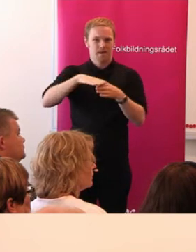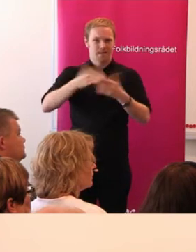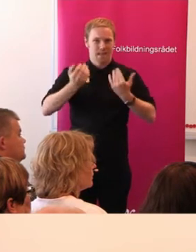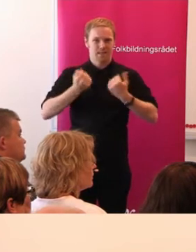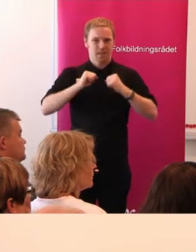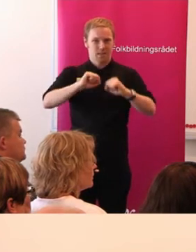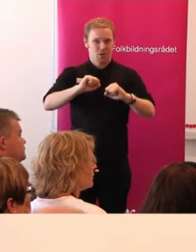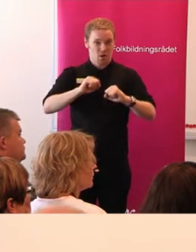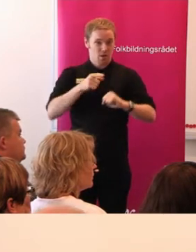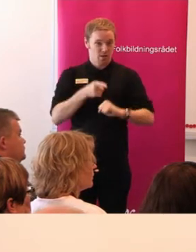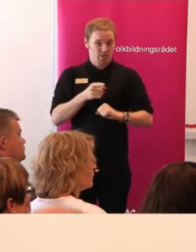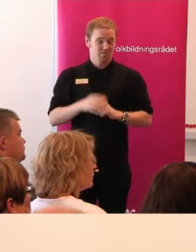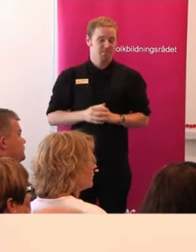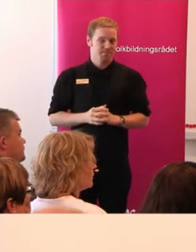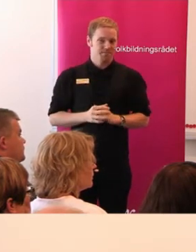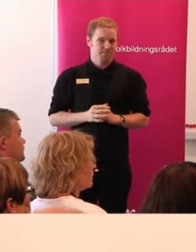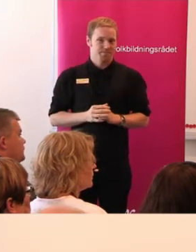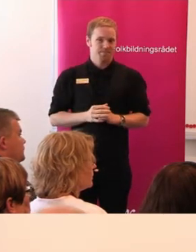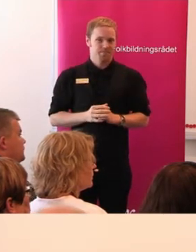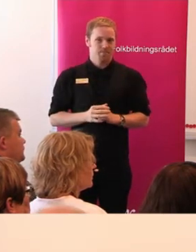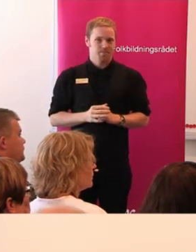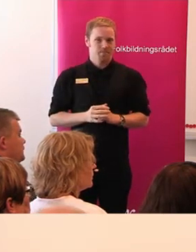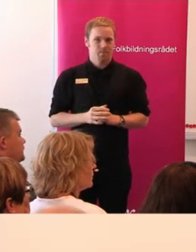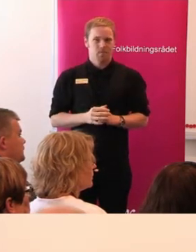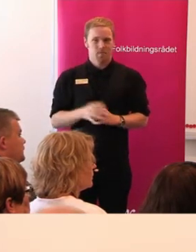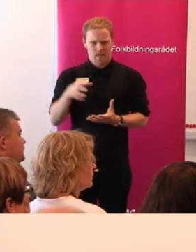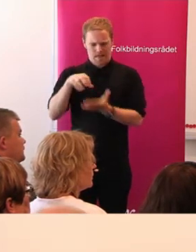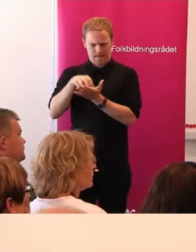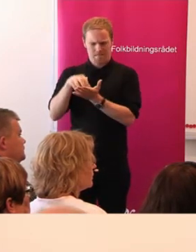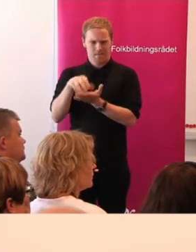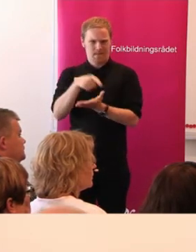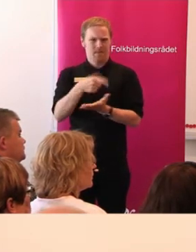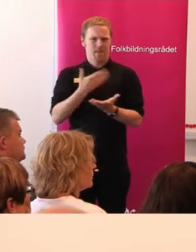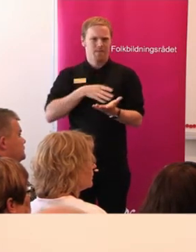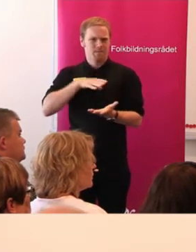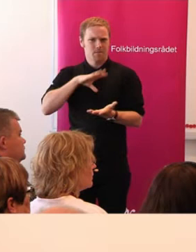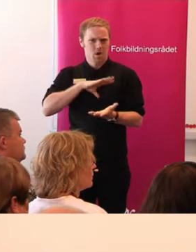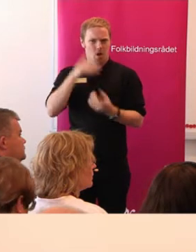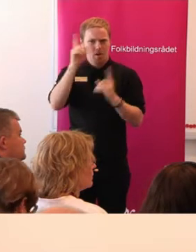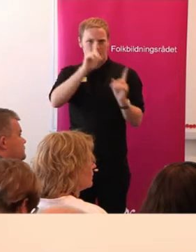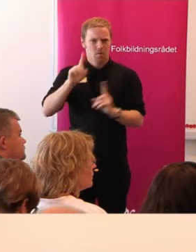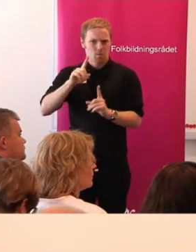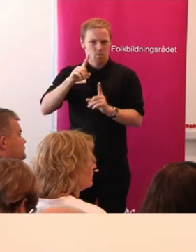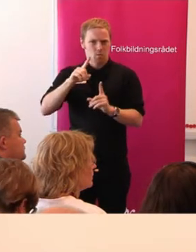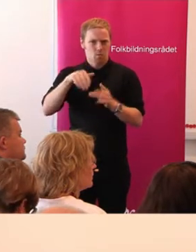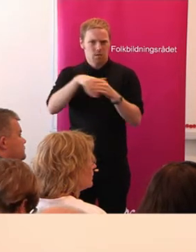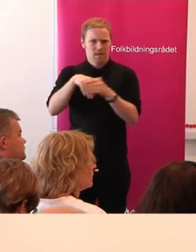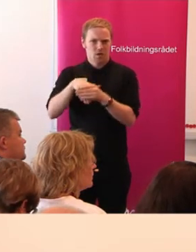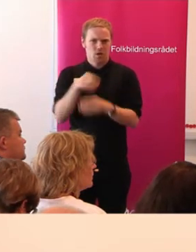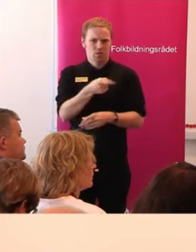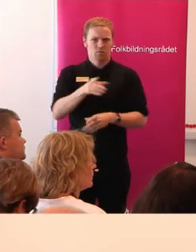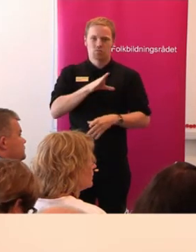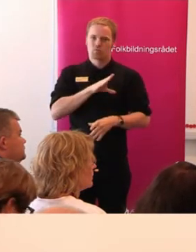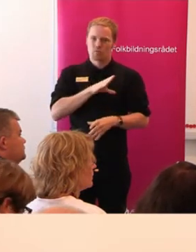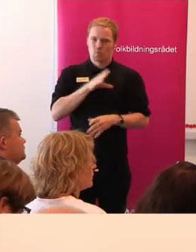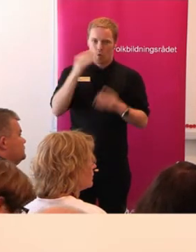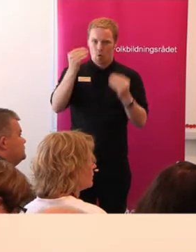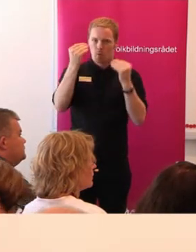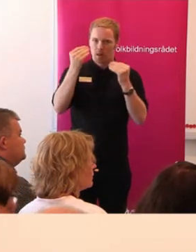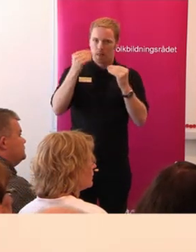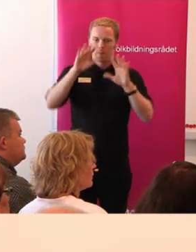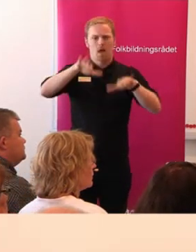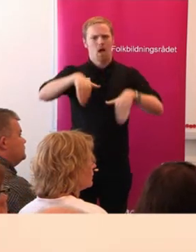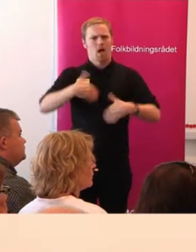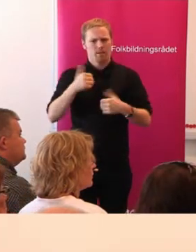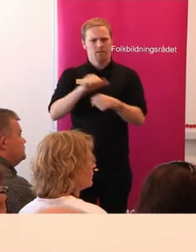om samhället vill ha folk, deltagare, som har en utbildning där de har